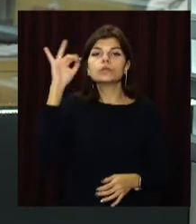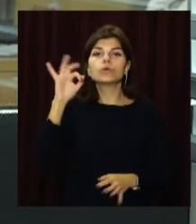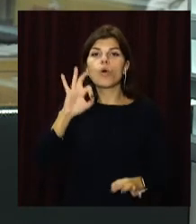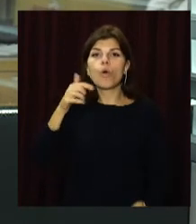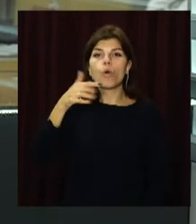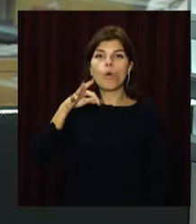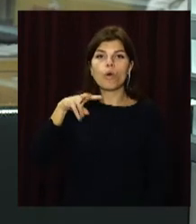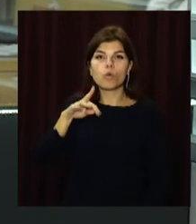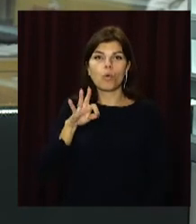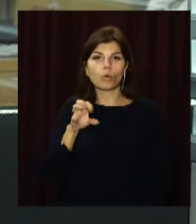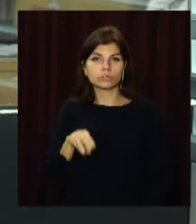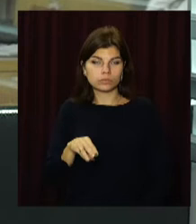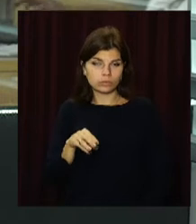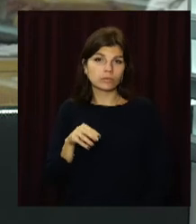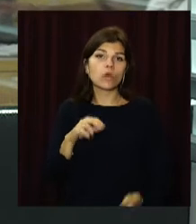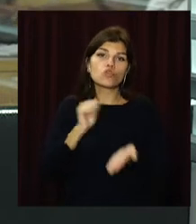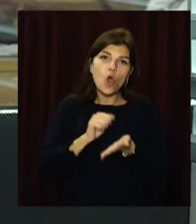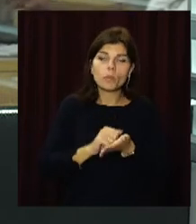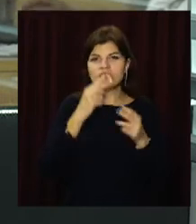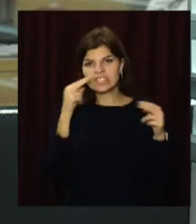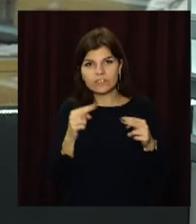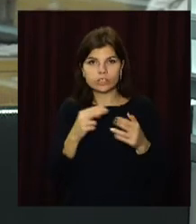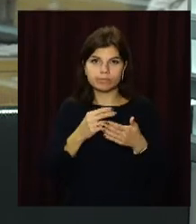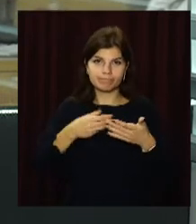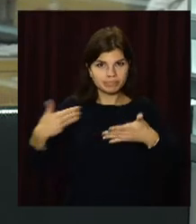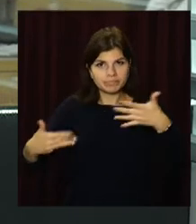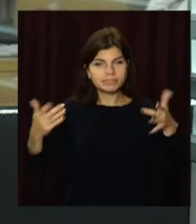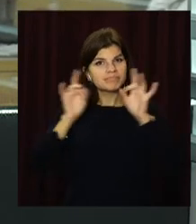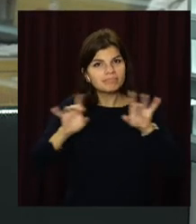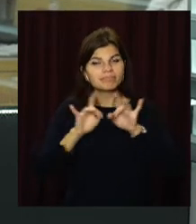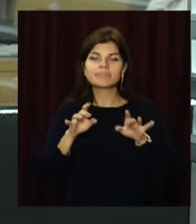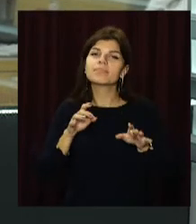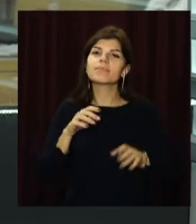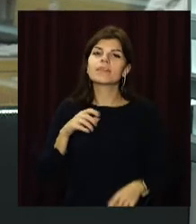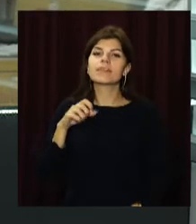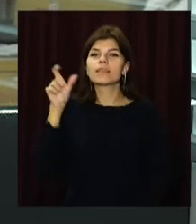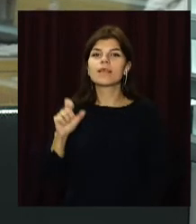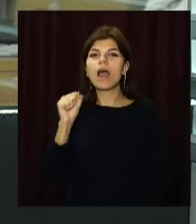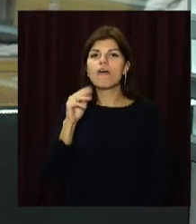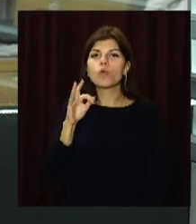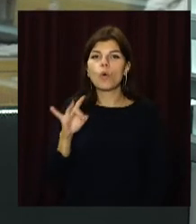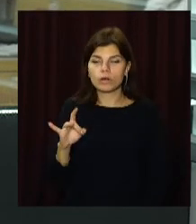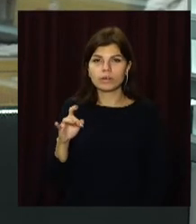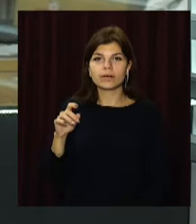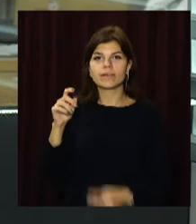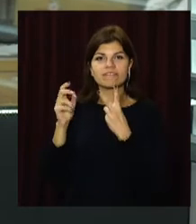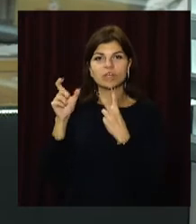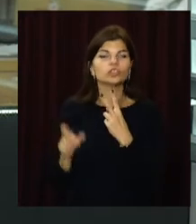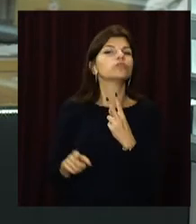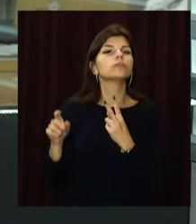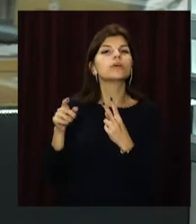області «Документи та свідчення». Про це у прес-центрі відкритого розповіли її автори Ігор Щупак та Єгор